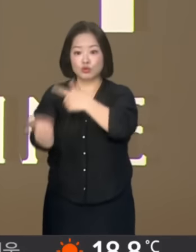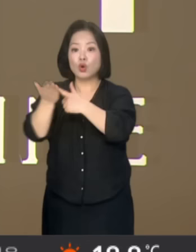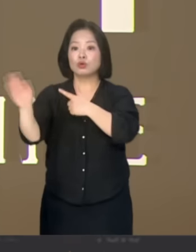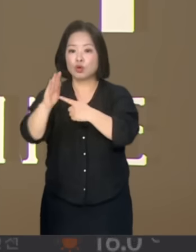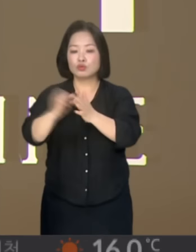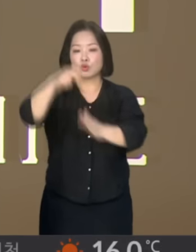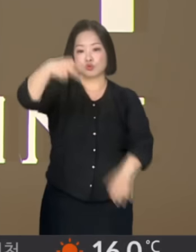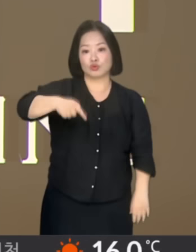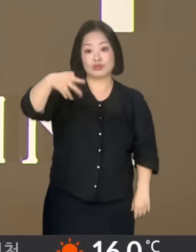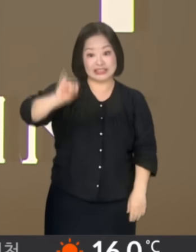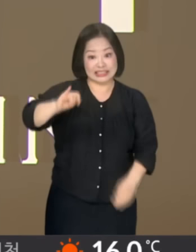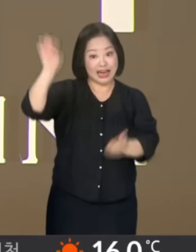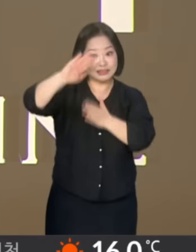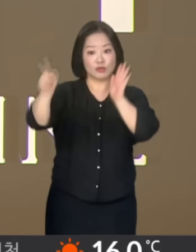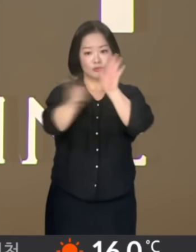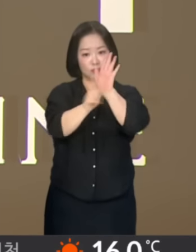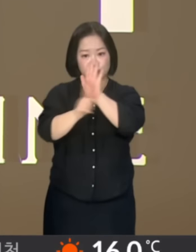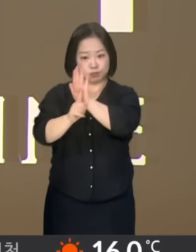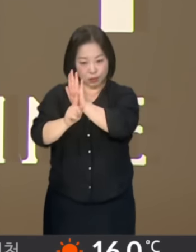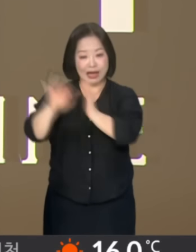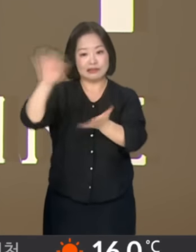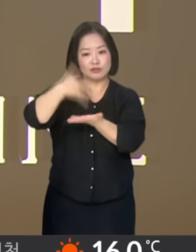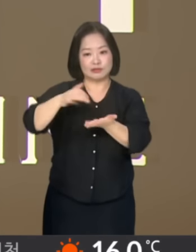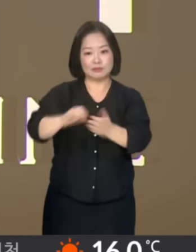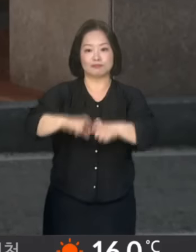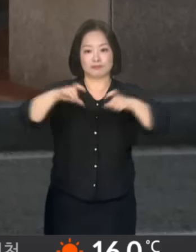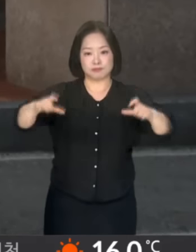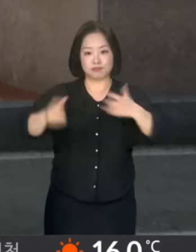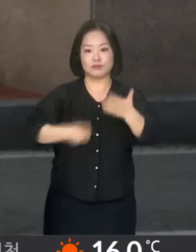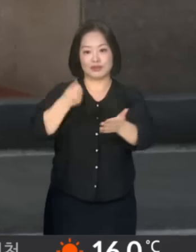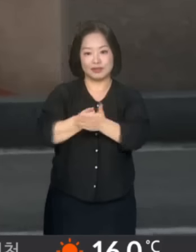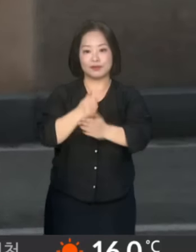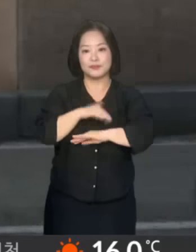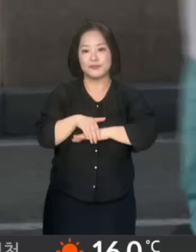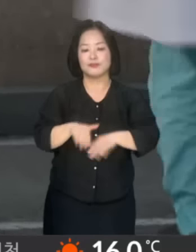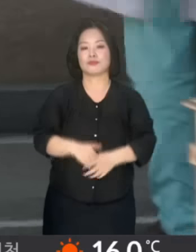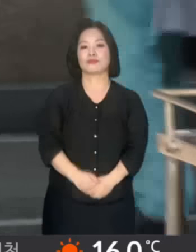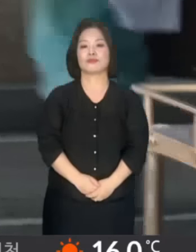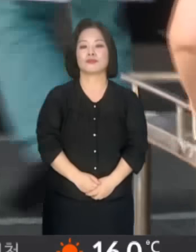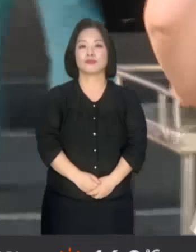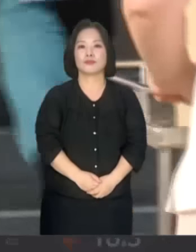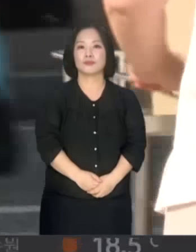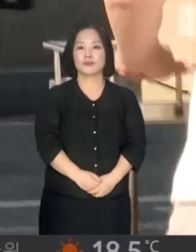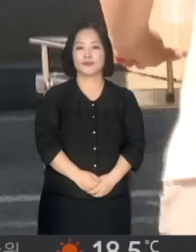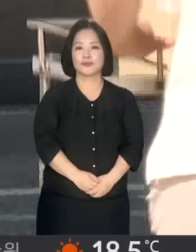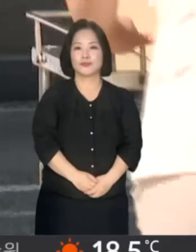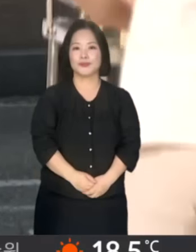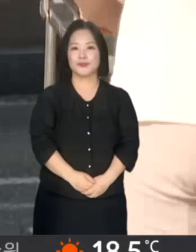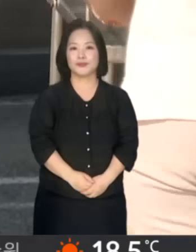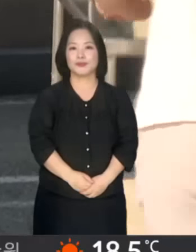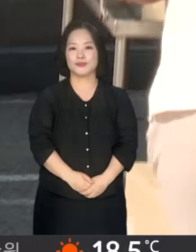수시 모집 요강 발표와 함께 정원을 확정할 걸로 보입니다. 지금까지 서울고등법원에서 전해드렸습니다.